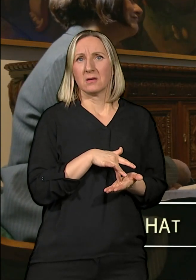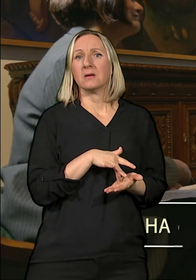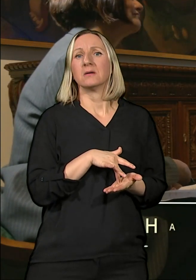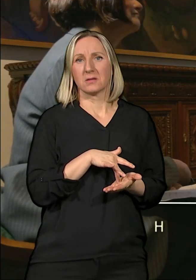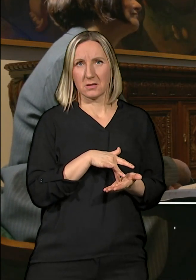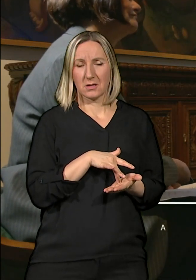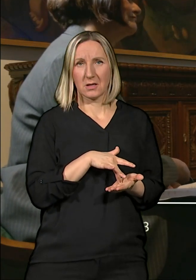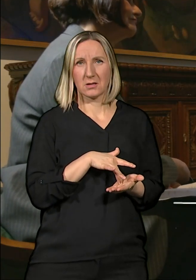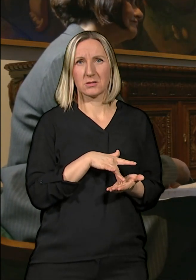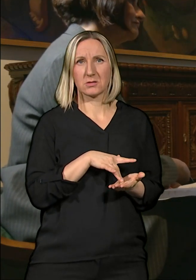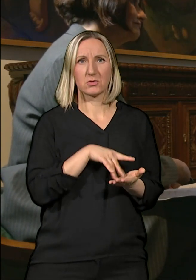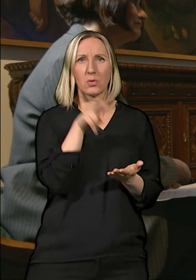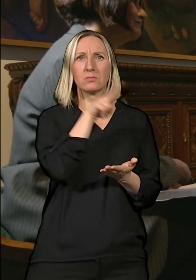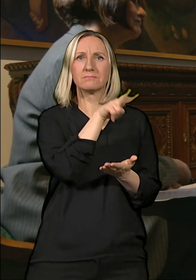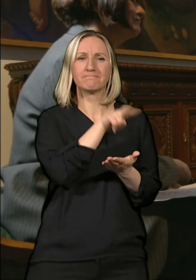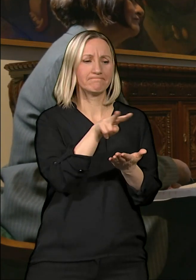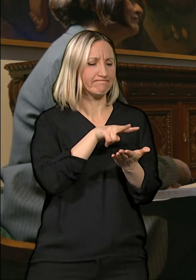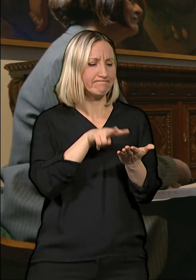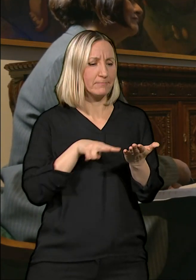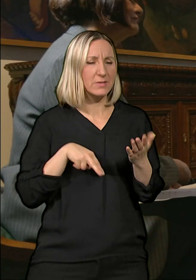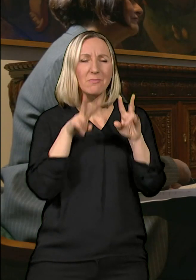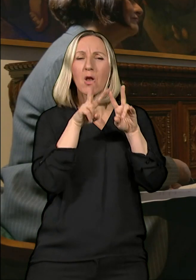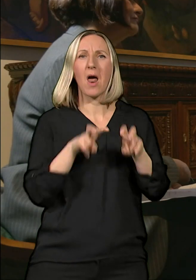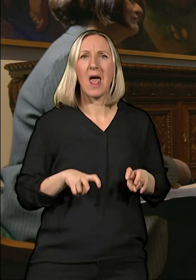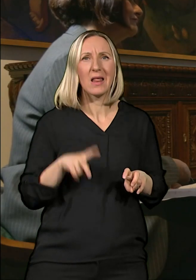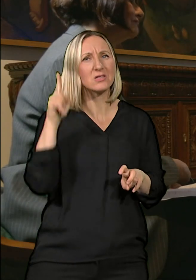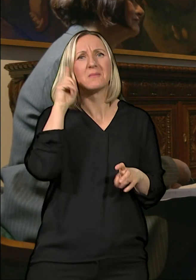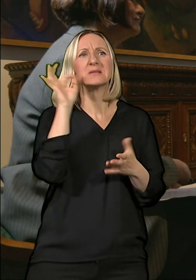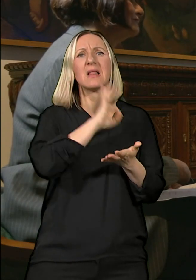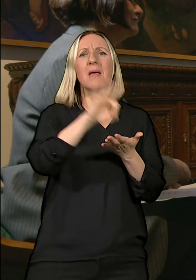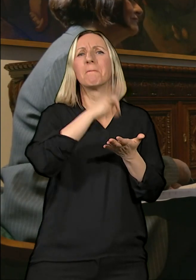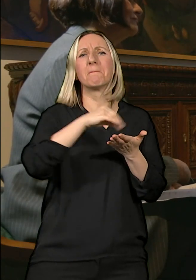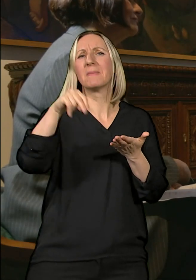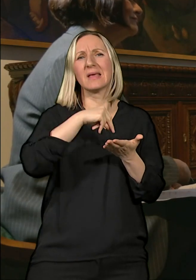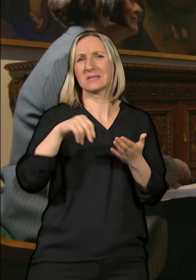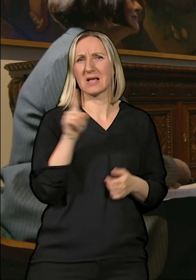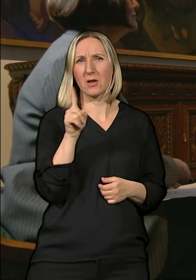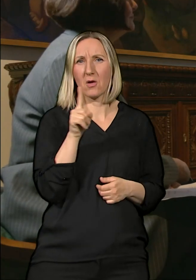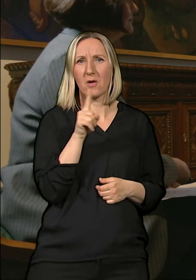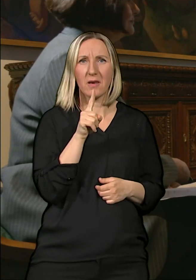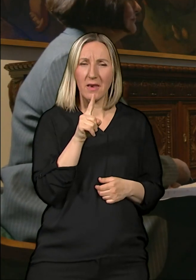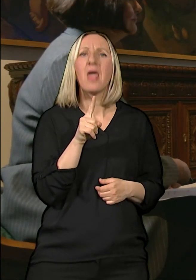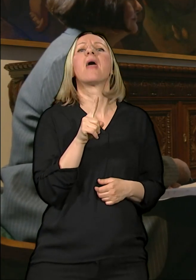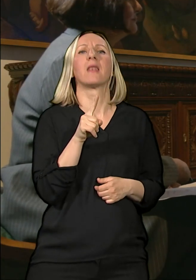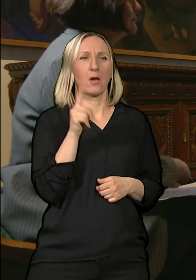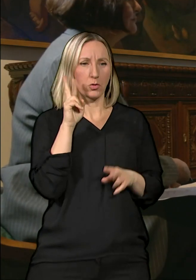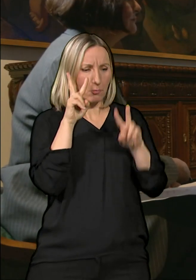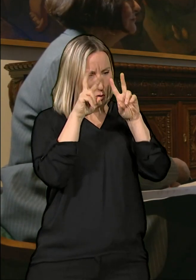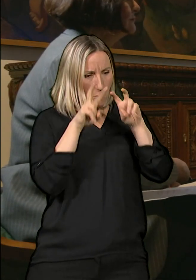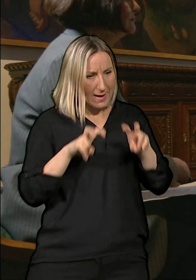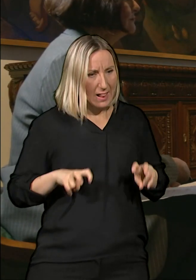pismenu analizu, kad kažem pismenu ne mislim na upisanom vidu, nego opismenjenu analizu